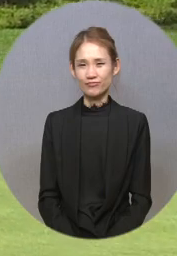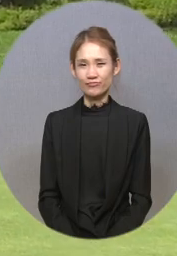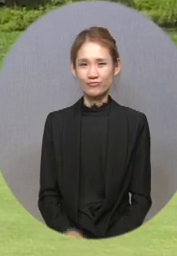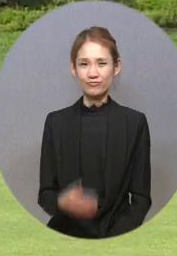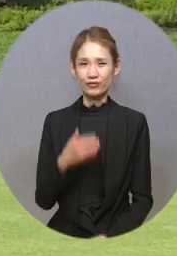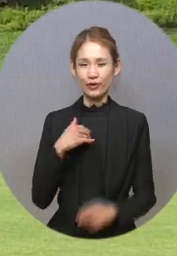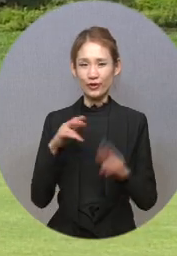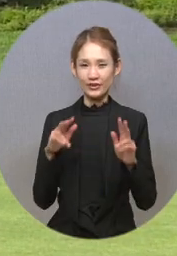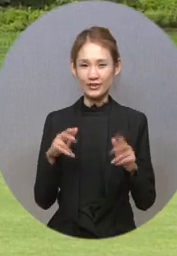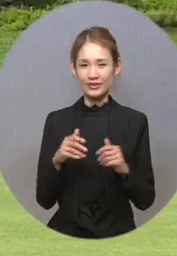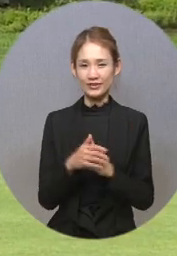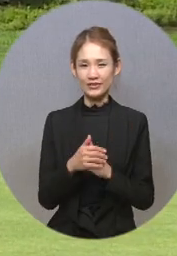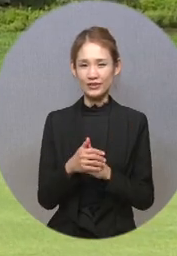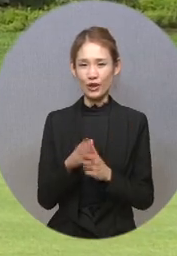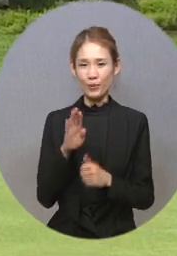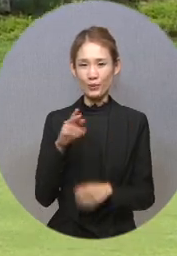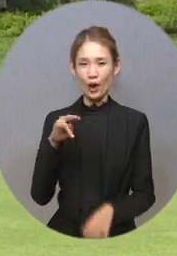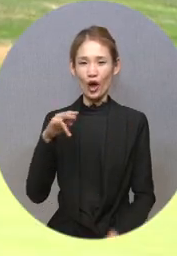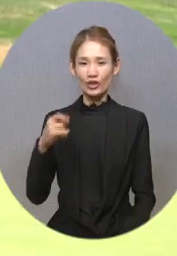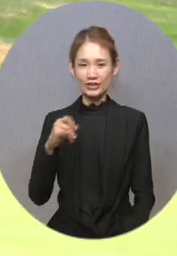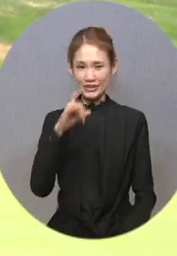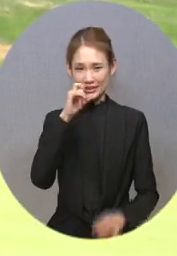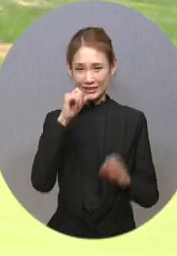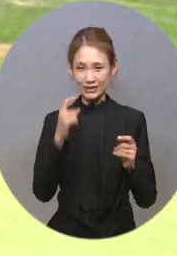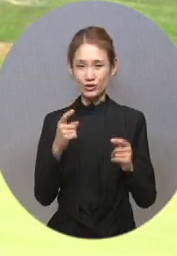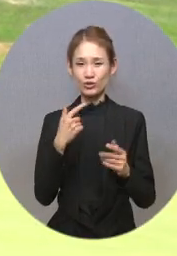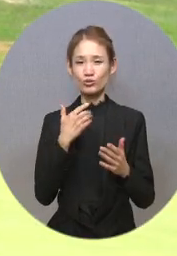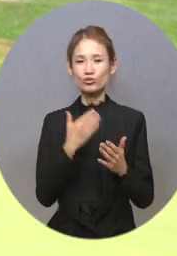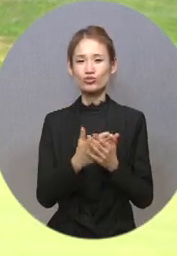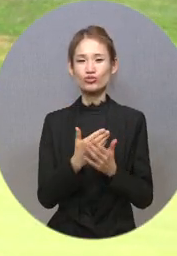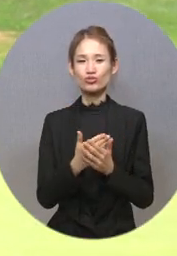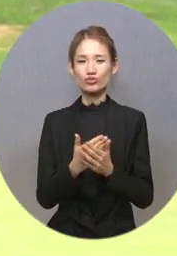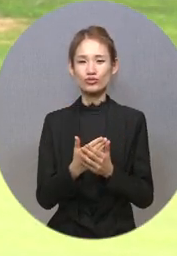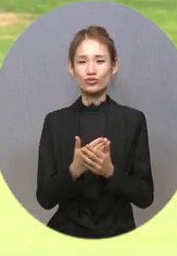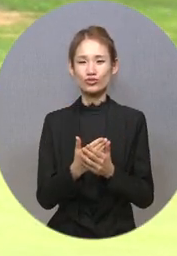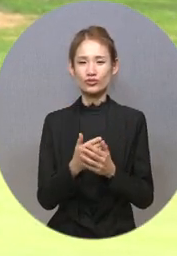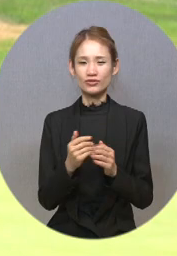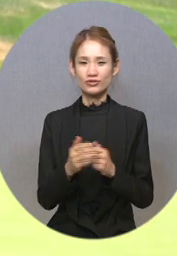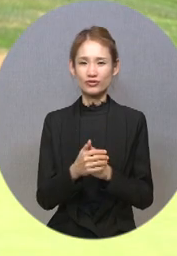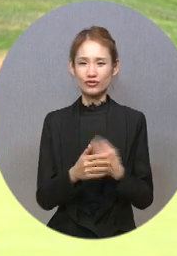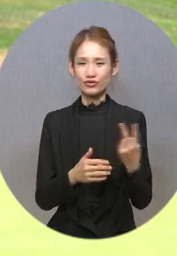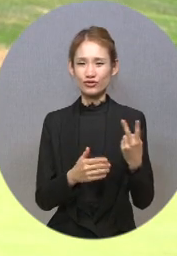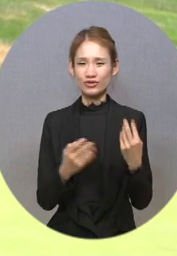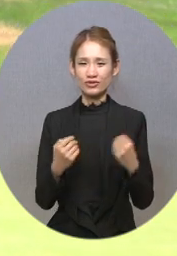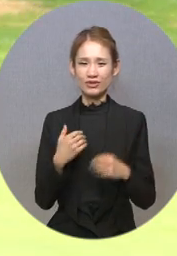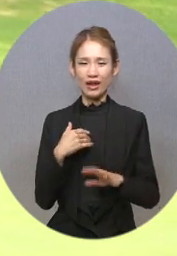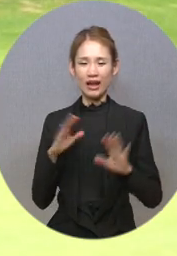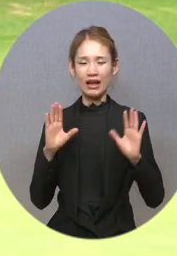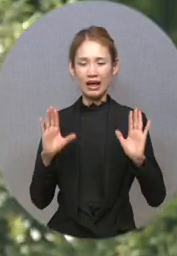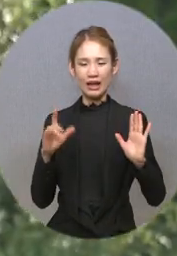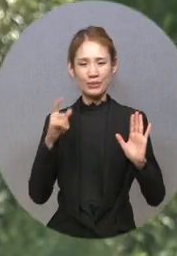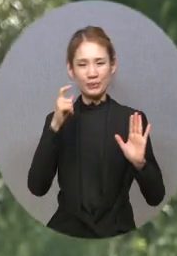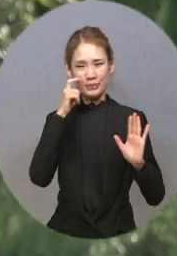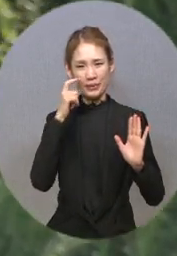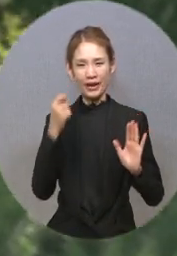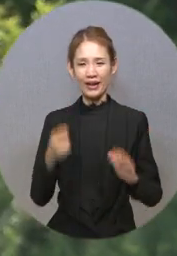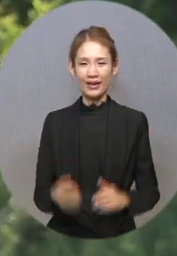좀 해주세요. 제발. 오빠 게임 많이 하세요. 오빠 해야지. 저는 오늘 못할 것 같아요.